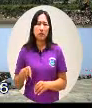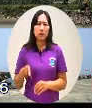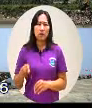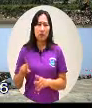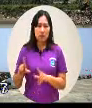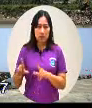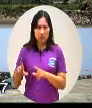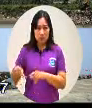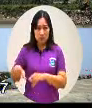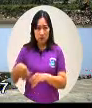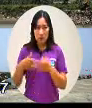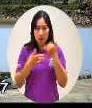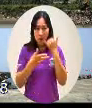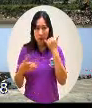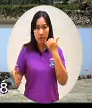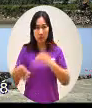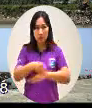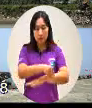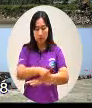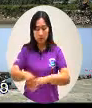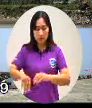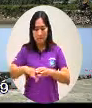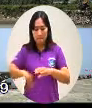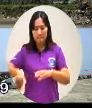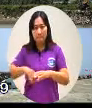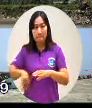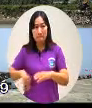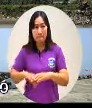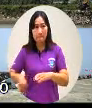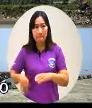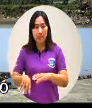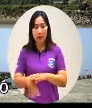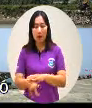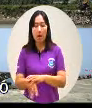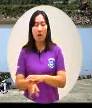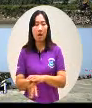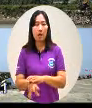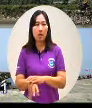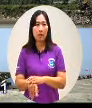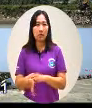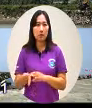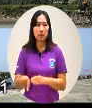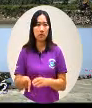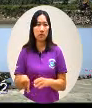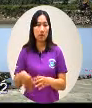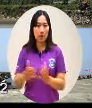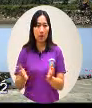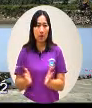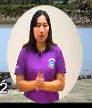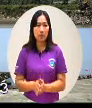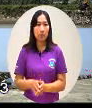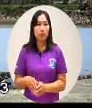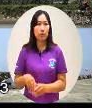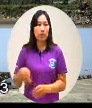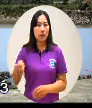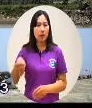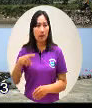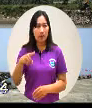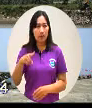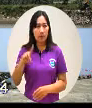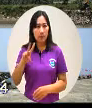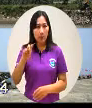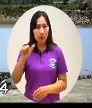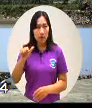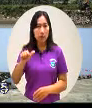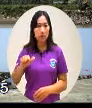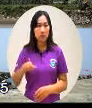空的部分，哇、啊，这个是咱的这个堤花吼，这个掏空的部分哦，这个部分125米，这个上重要，这个未来吼